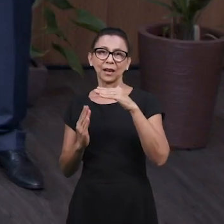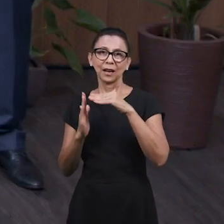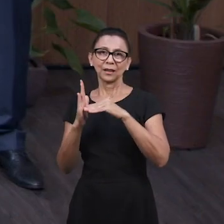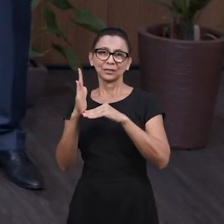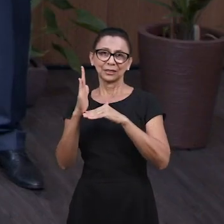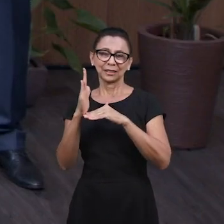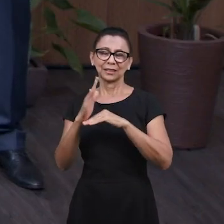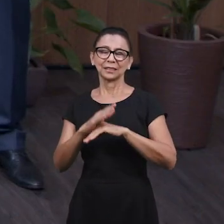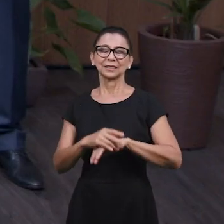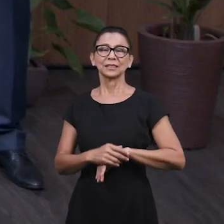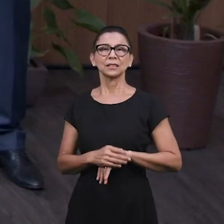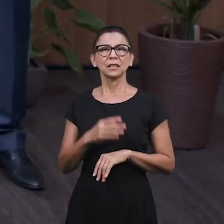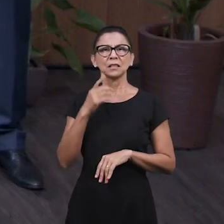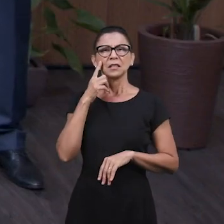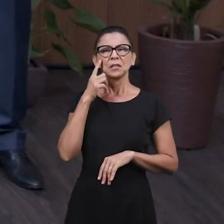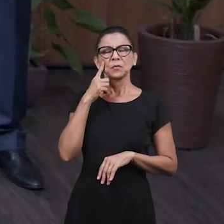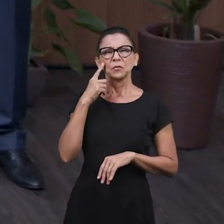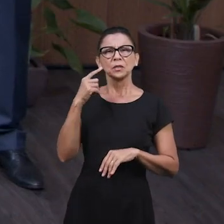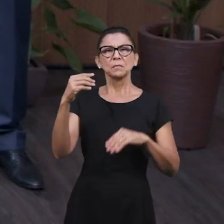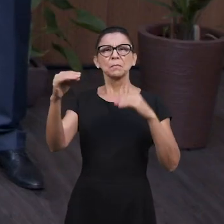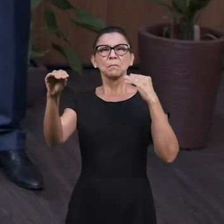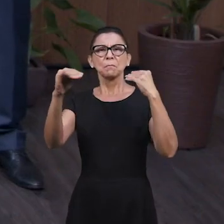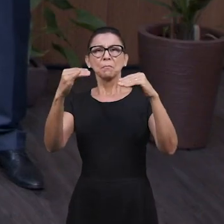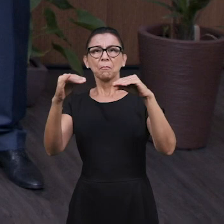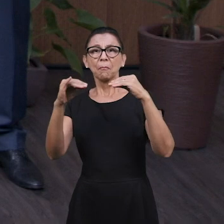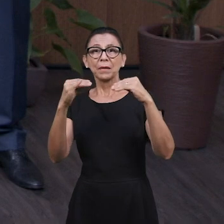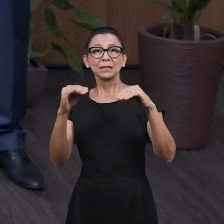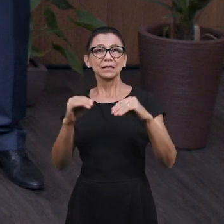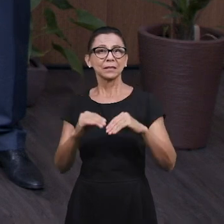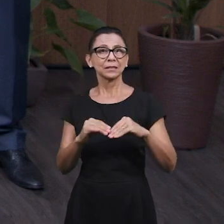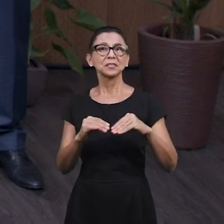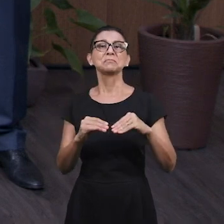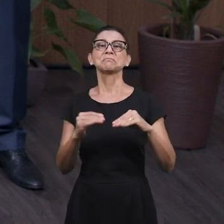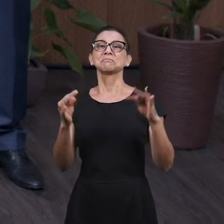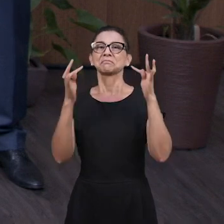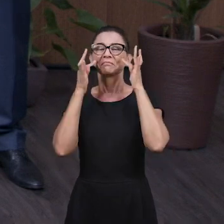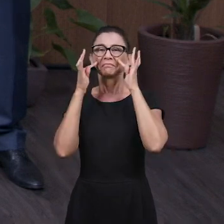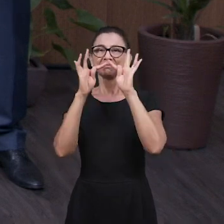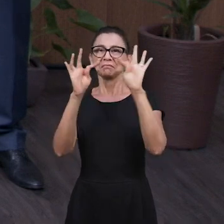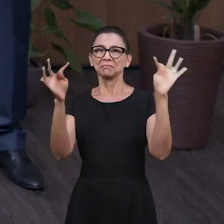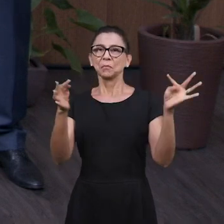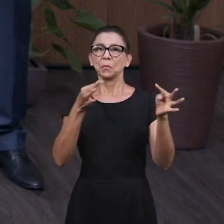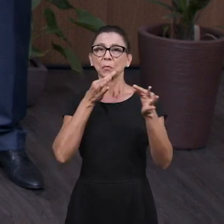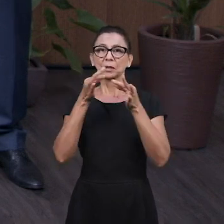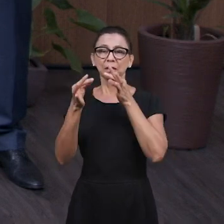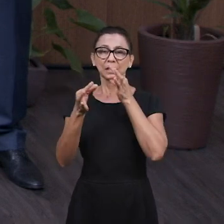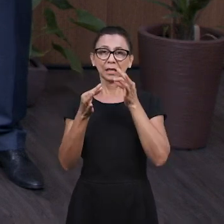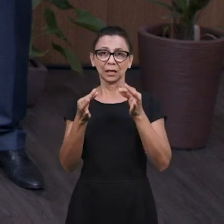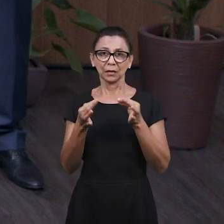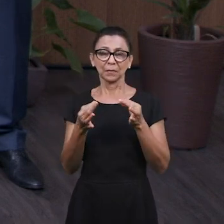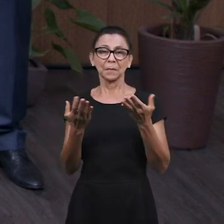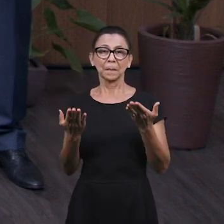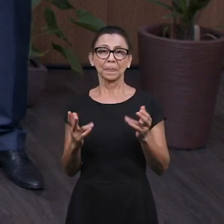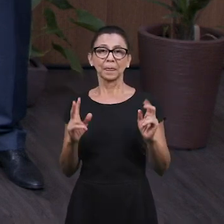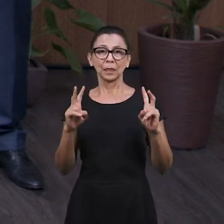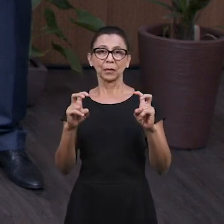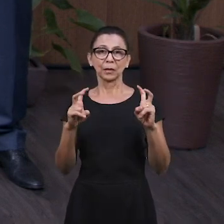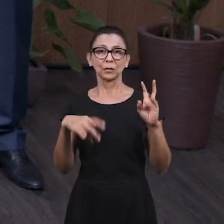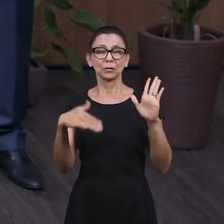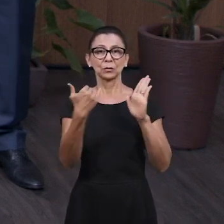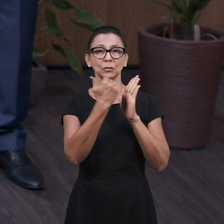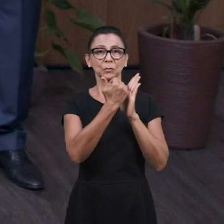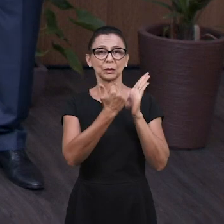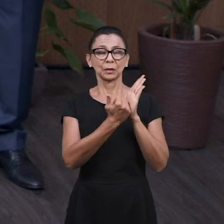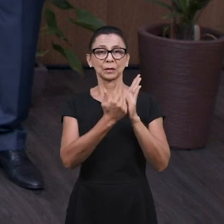audience. Nous avons reçu des divers messages et commentaires et des témoignages sur la